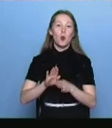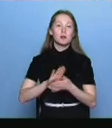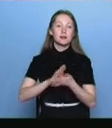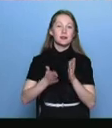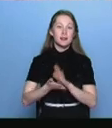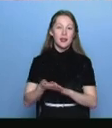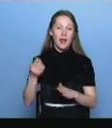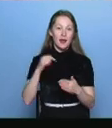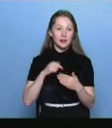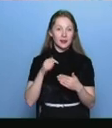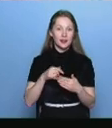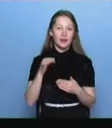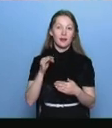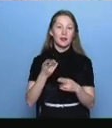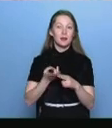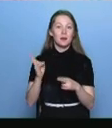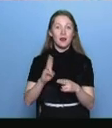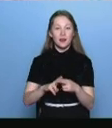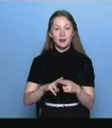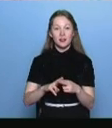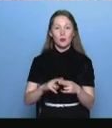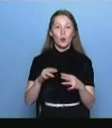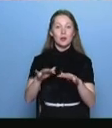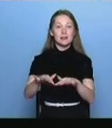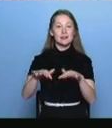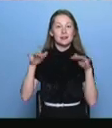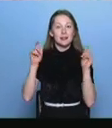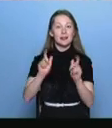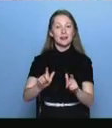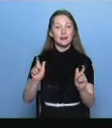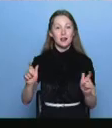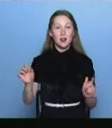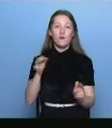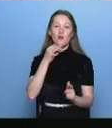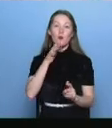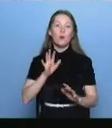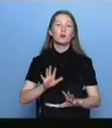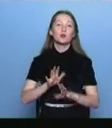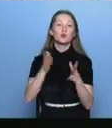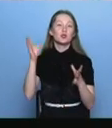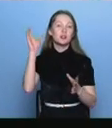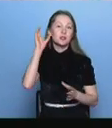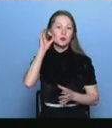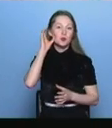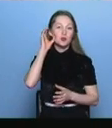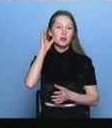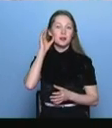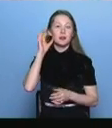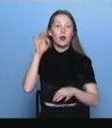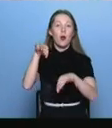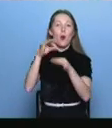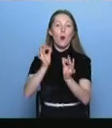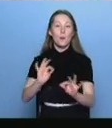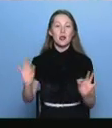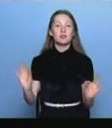интернациональное, и поэтому зритель в любом случае слушает образ, слушает